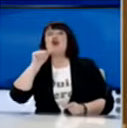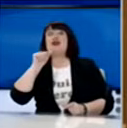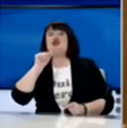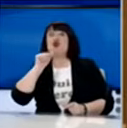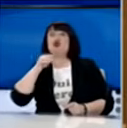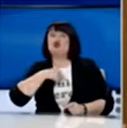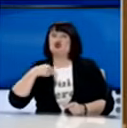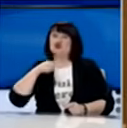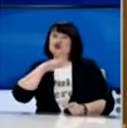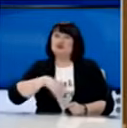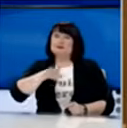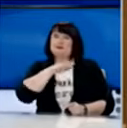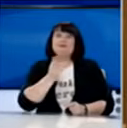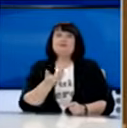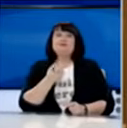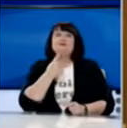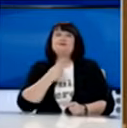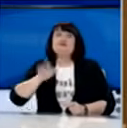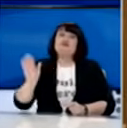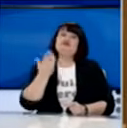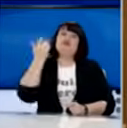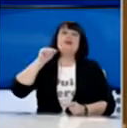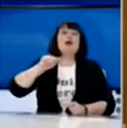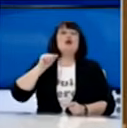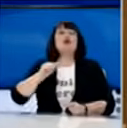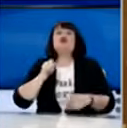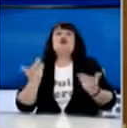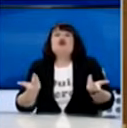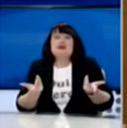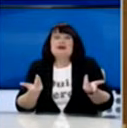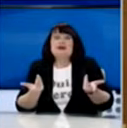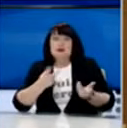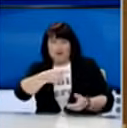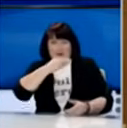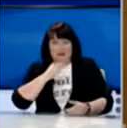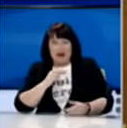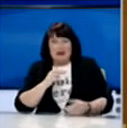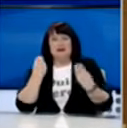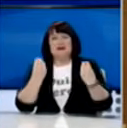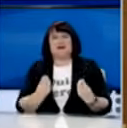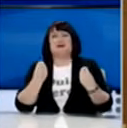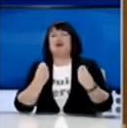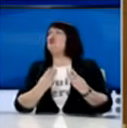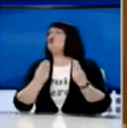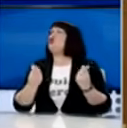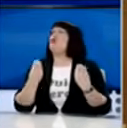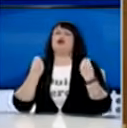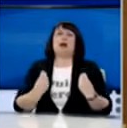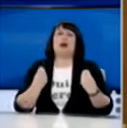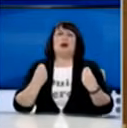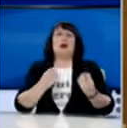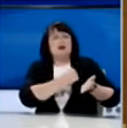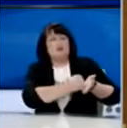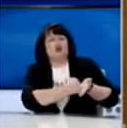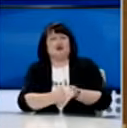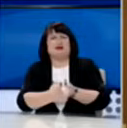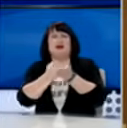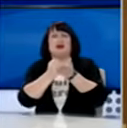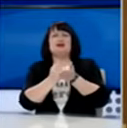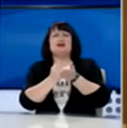θα αποκηρύξει η κυβέρνηση τον κύριο Αγοραστό? Μας απαντήσατε με τον καλύτερο τρόπο. Τον